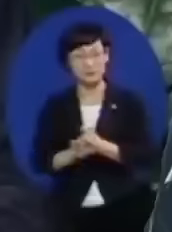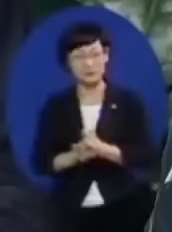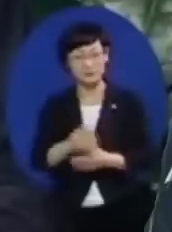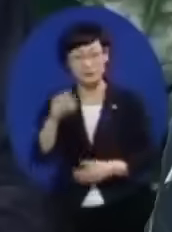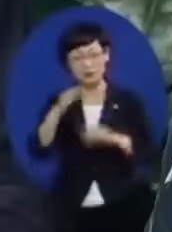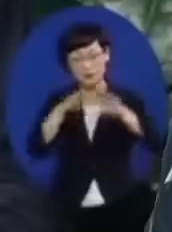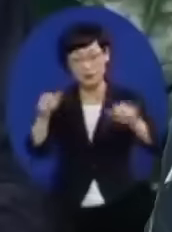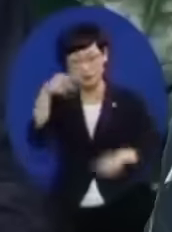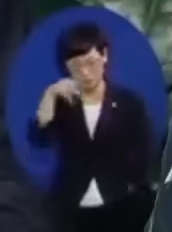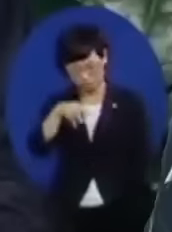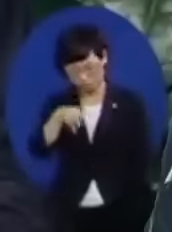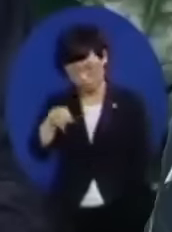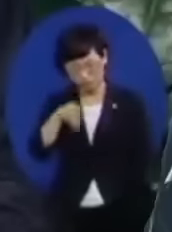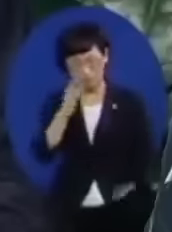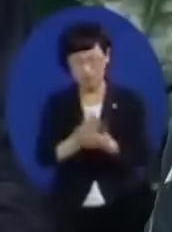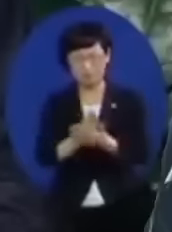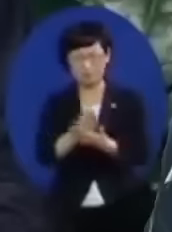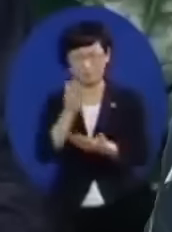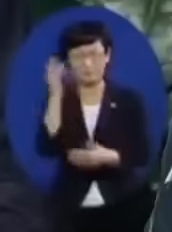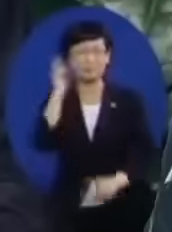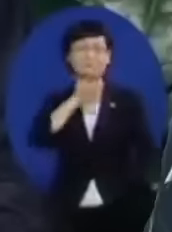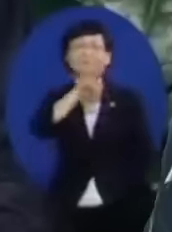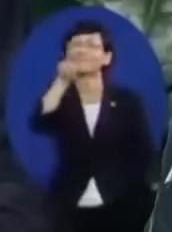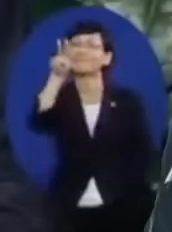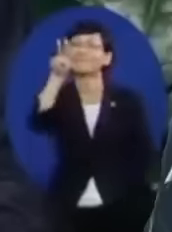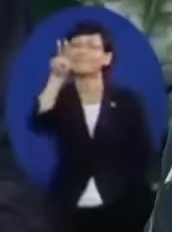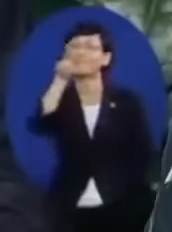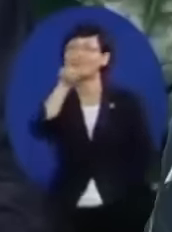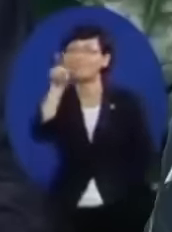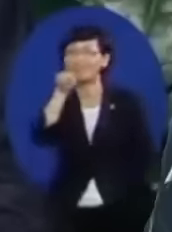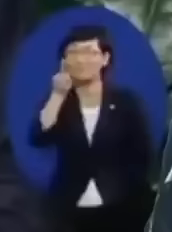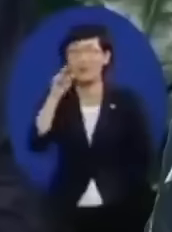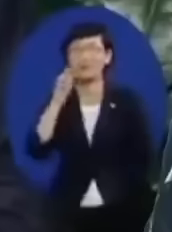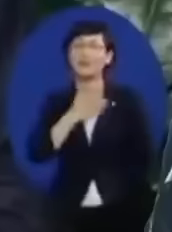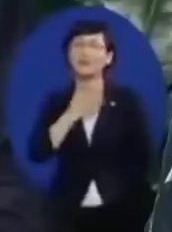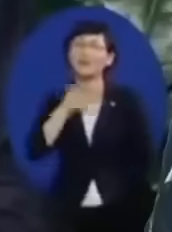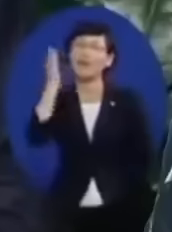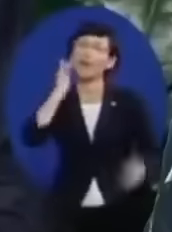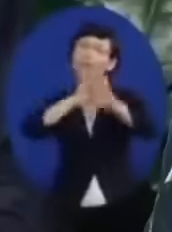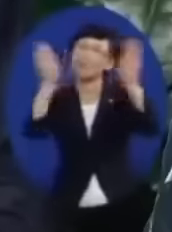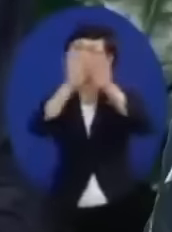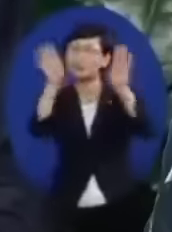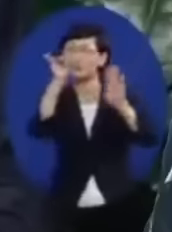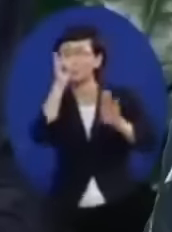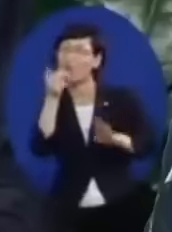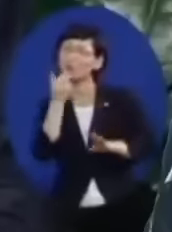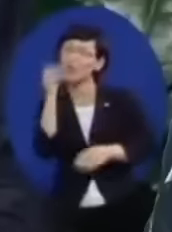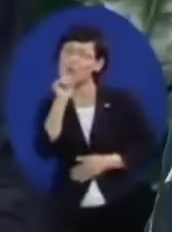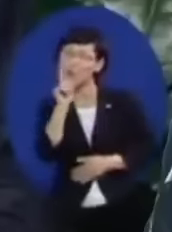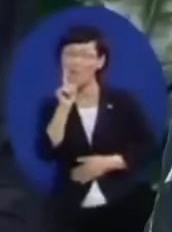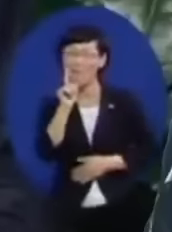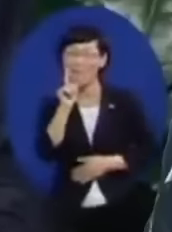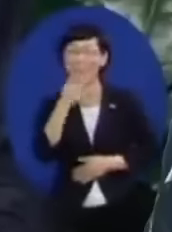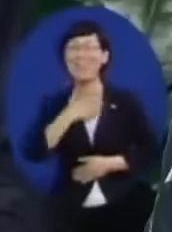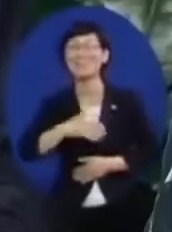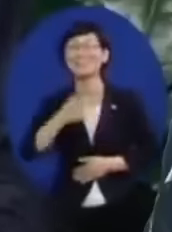땅만 바라보지 않고 하늘을 종종 바라봅니다. 나에게도 하늘 문이 열려 있는지 없는지 그 알아보려고.